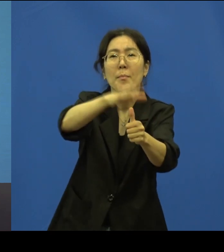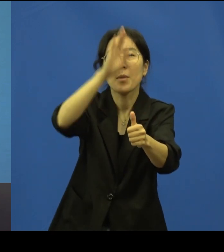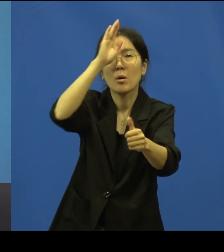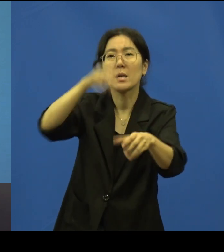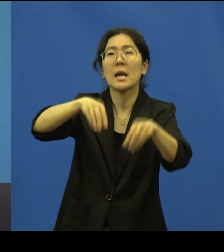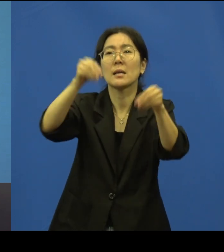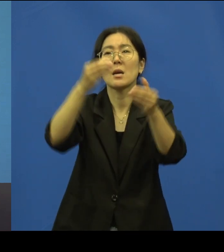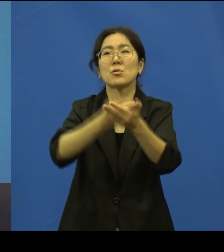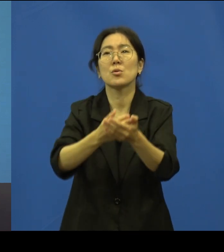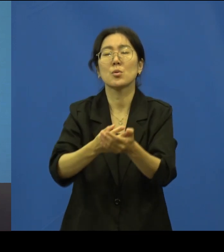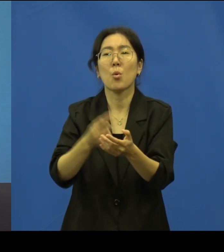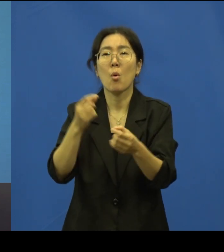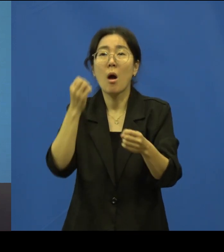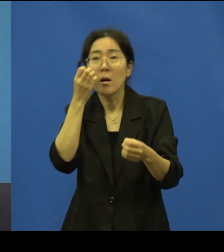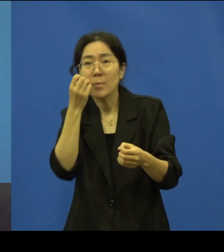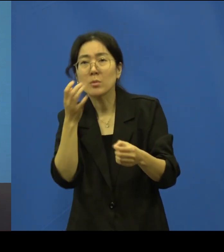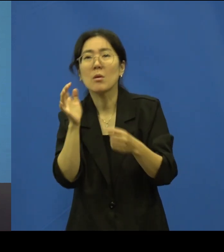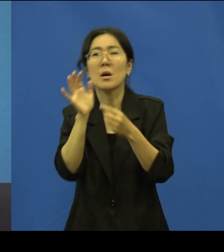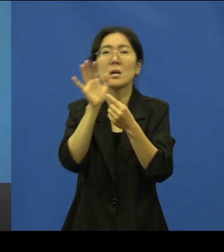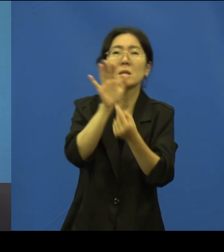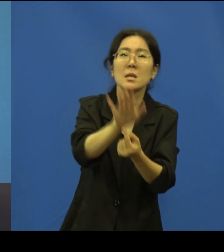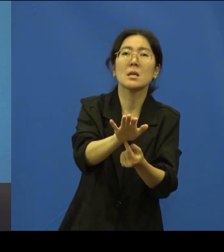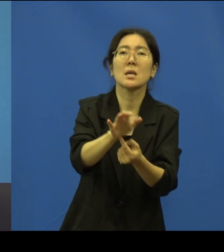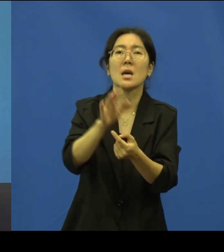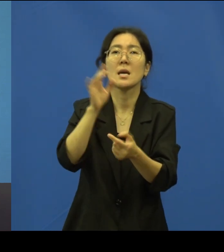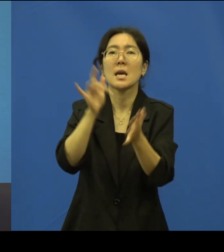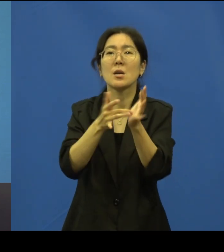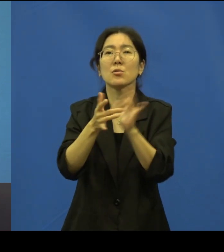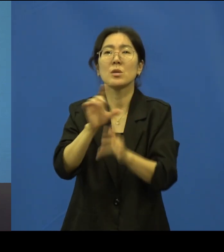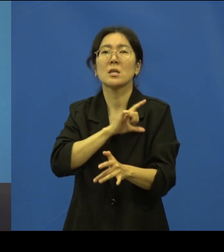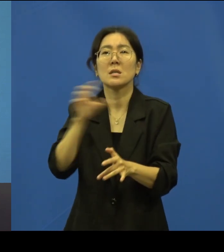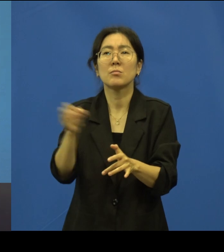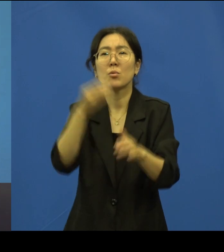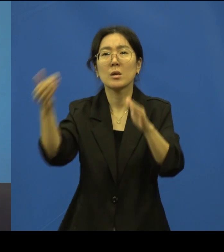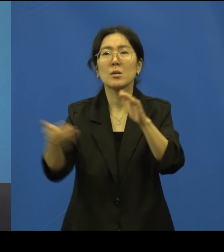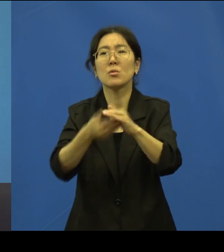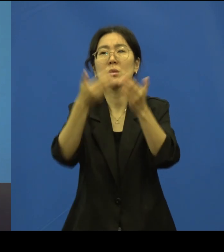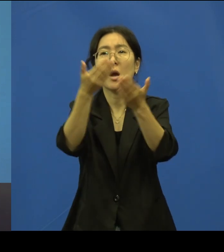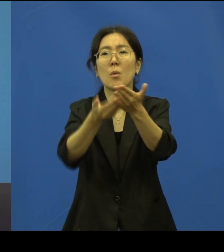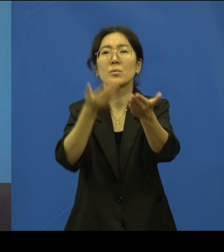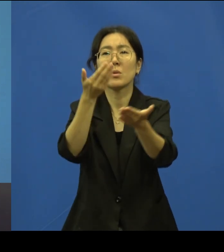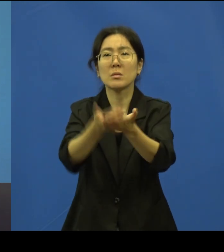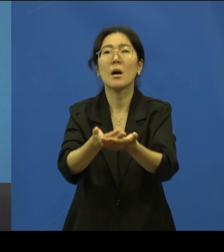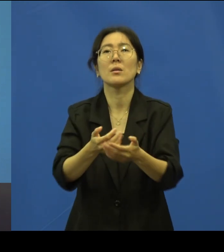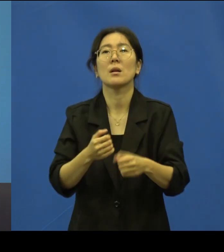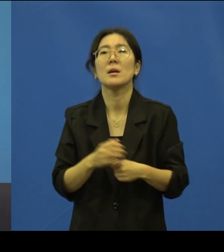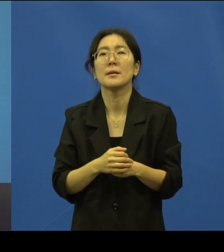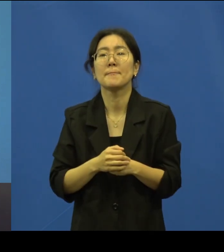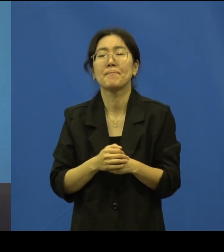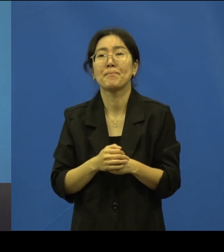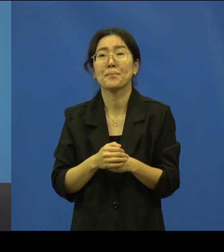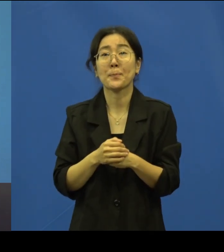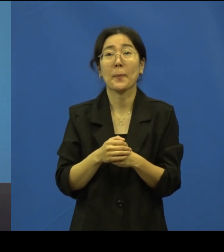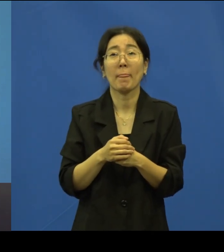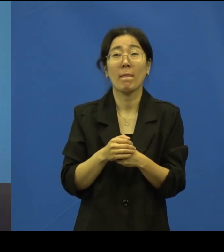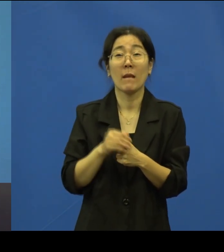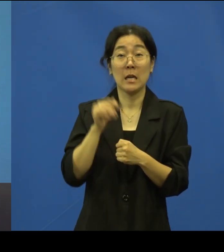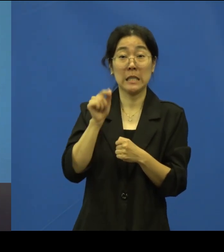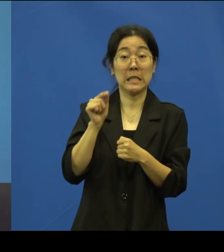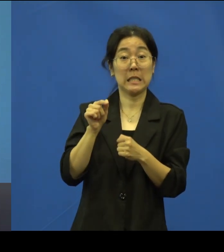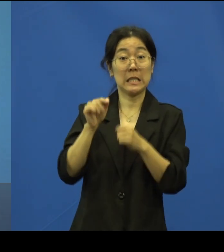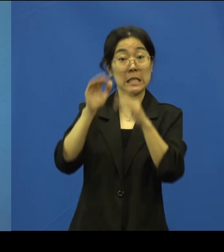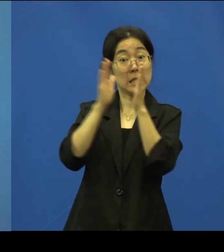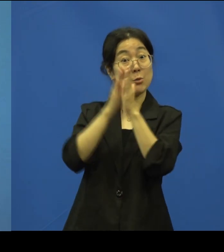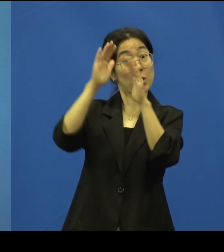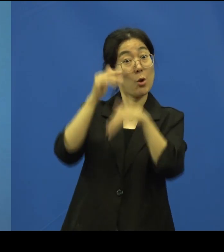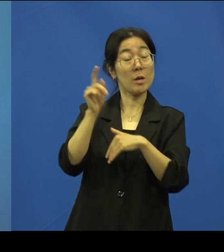하시옵고 표적과 기사가 거룩한 종 예수의 이름으로 이루어지게 하옵소서 하더라. 이 기도가